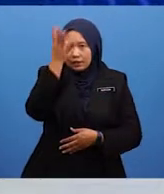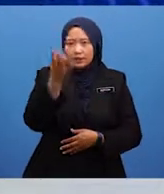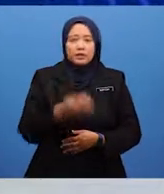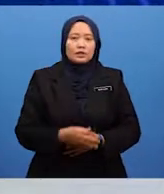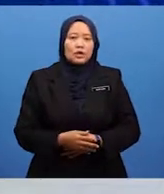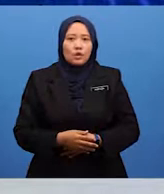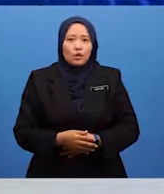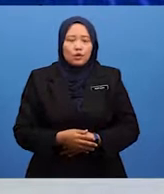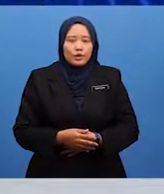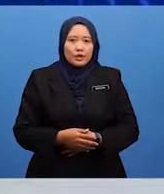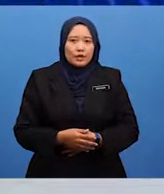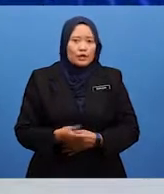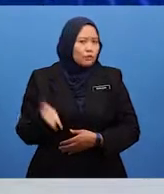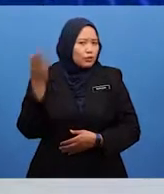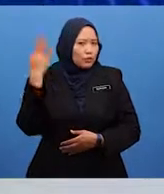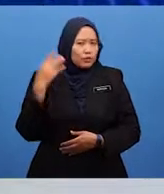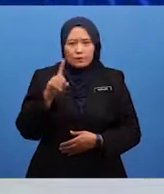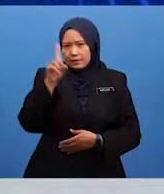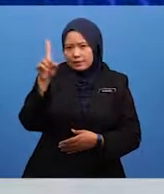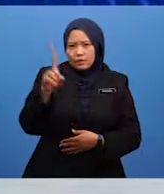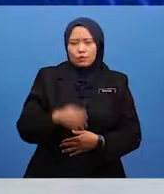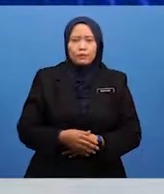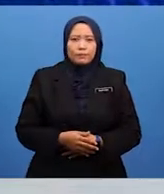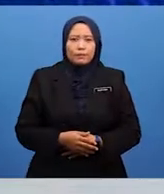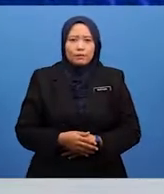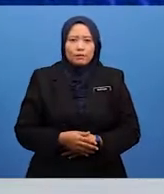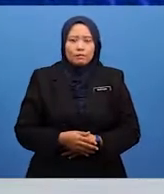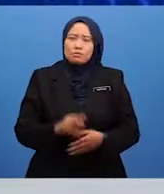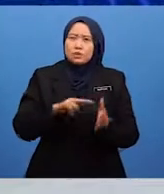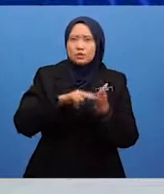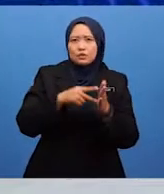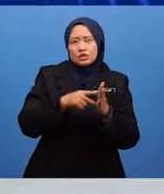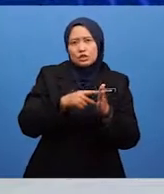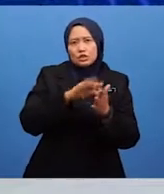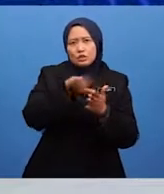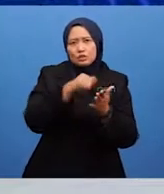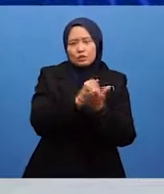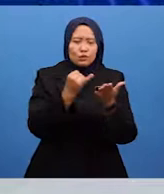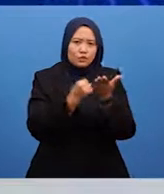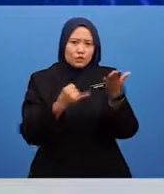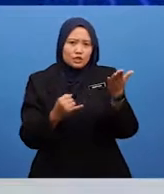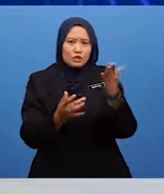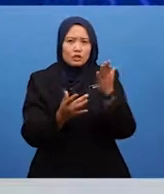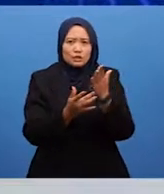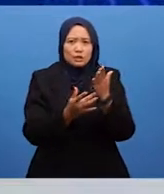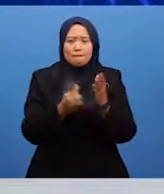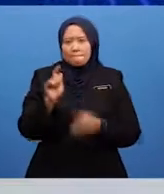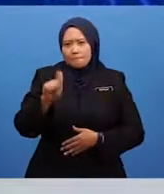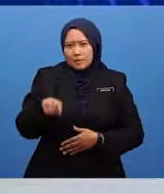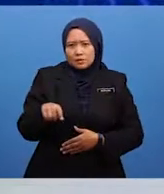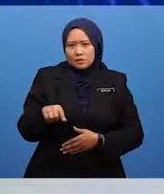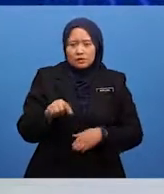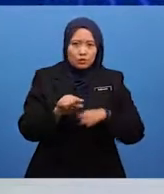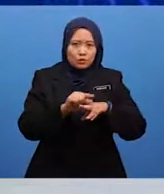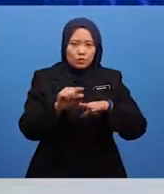betul teman-teman Gitu Arif Oke jadi maknanya kesemua lukisan kejutan tersebut segodon perlu menggunakan